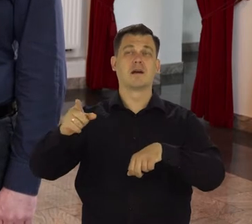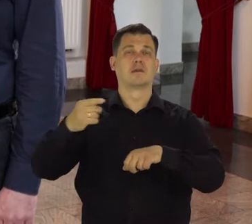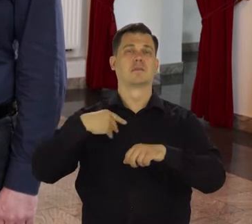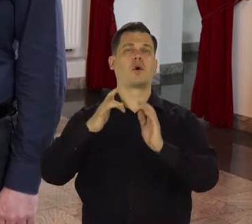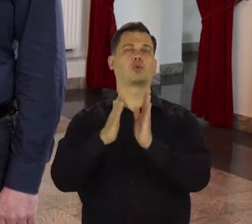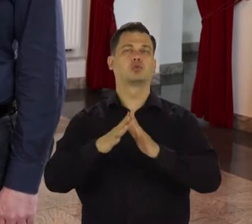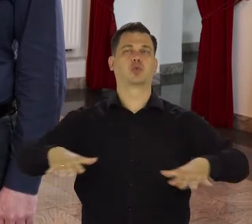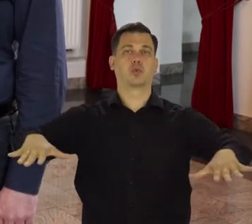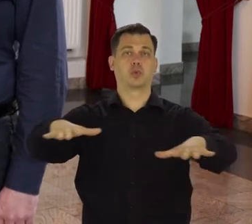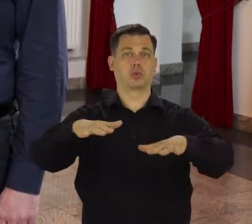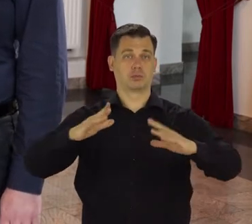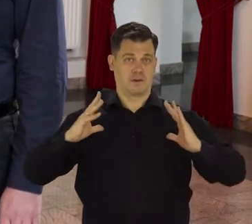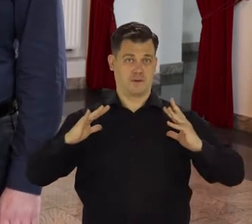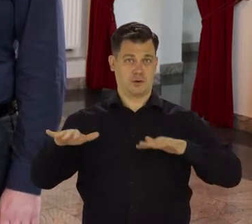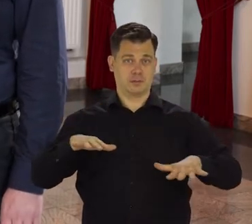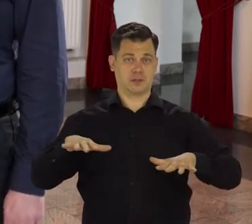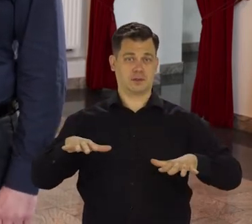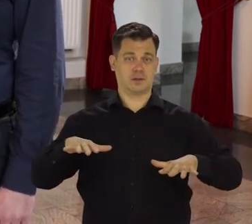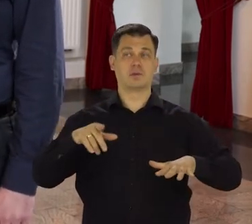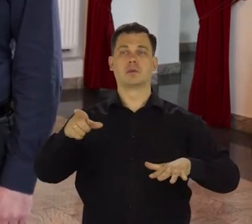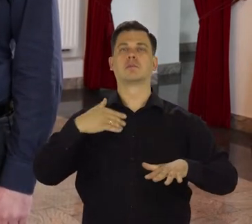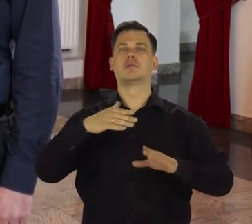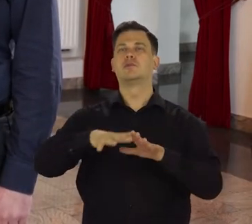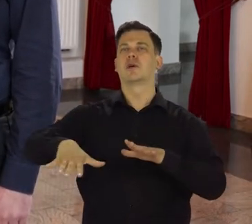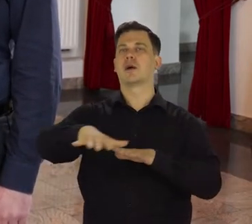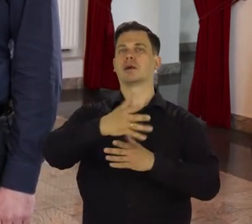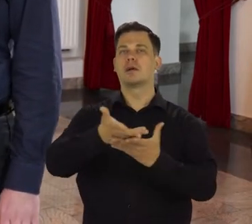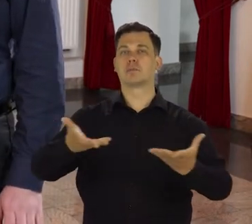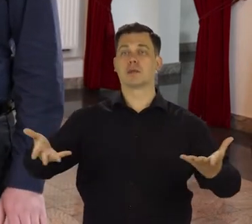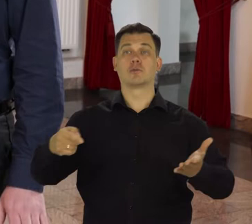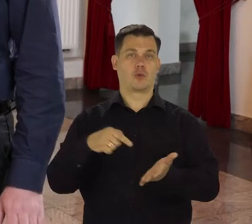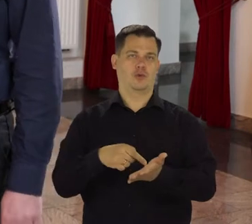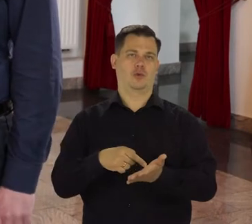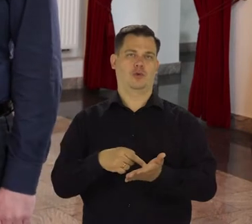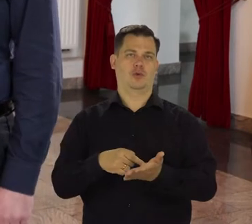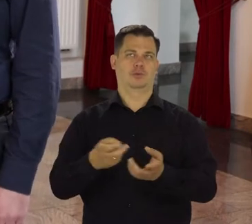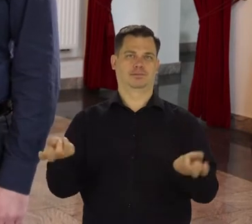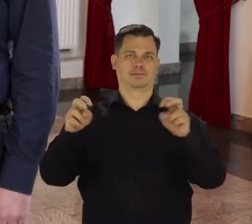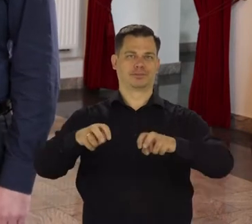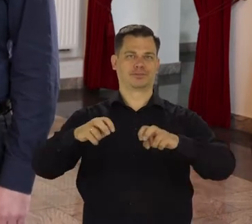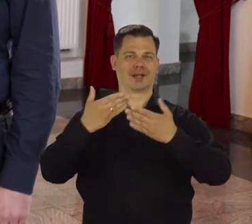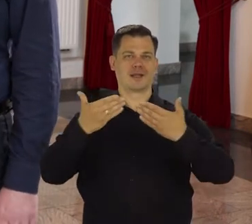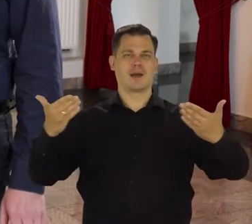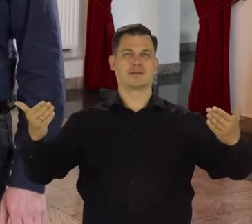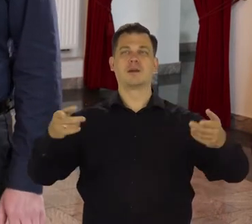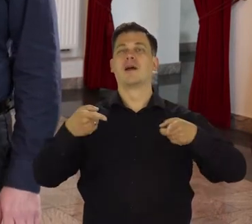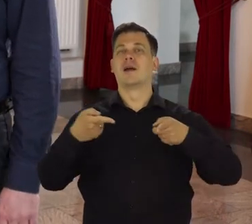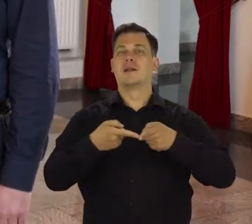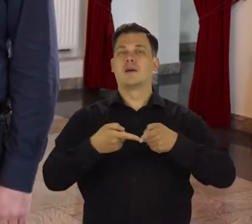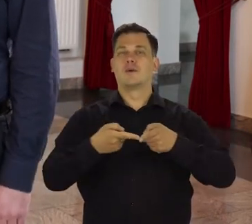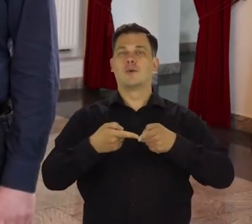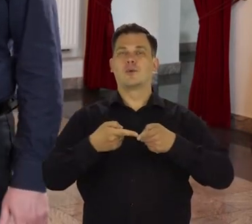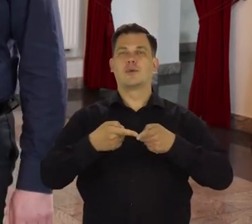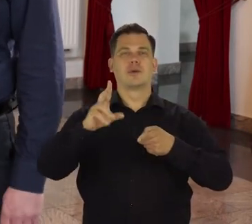dawnych posiadłości klasztornych, pozostawiono do dyspozycji miasta działkę, na której się w tej chwili znajdujemy. Działkę w